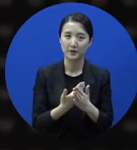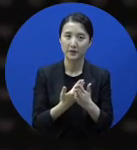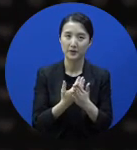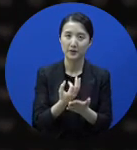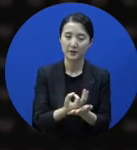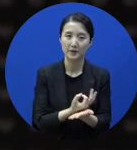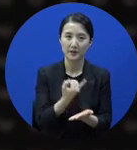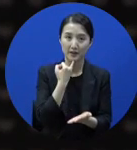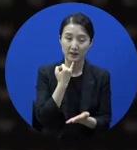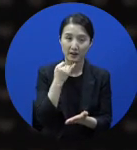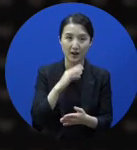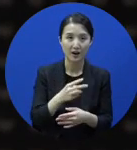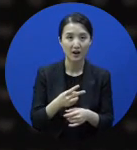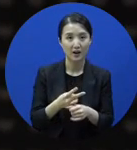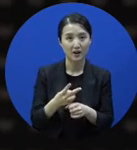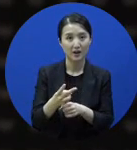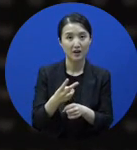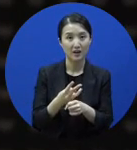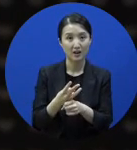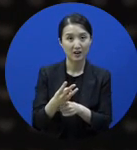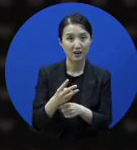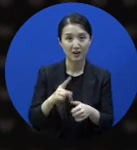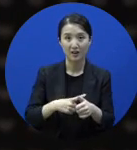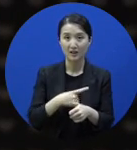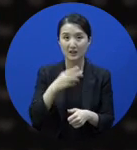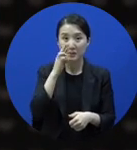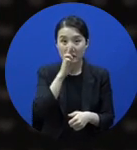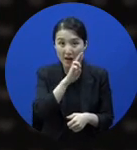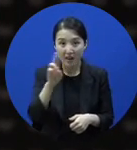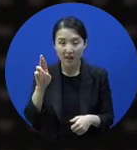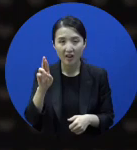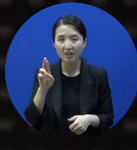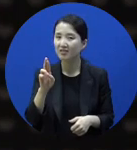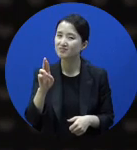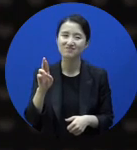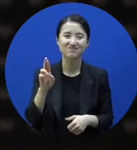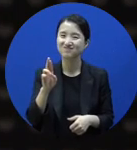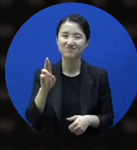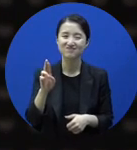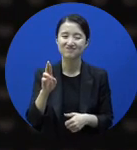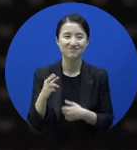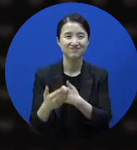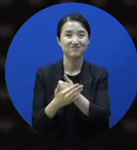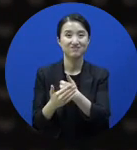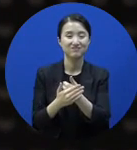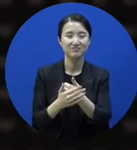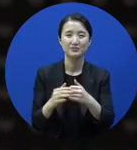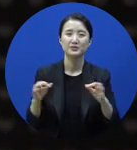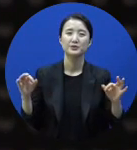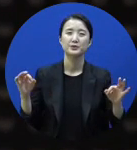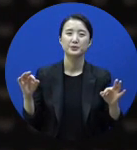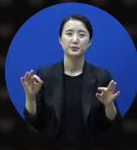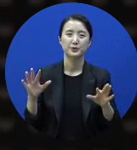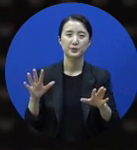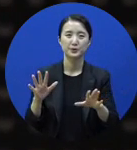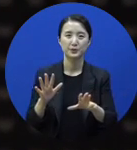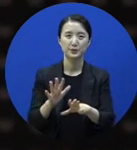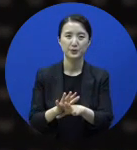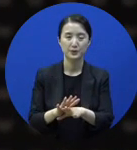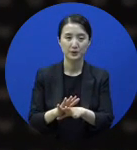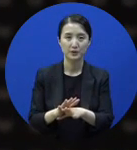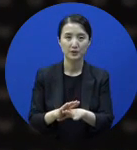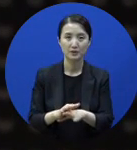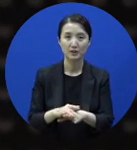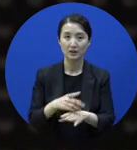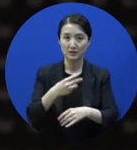하게 됩니다. 두 번째, 3년 정도 지나게 되면 지인 효과도 끝이에요. 네. 스스로가 성장을 해야 되는 기반이 있어야 돼요. 그때